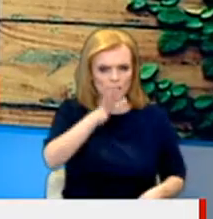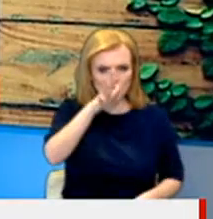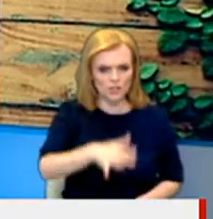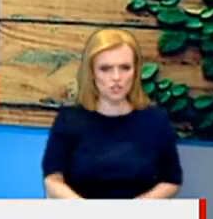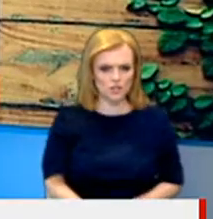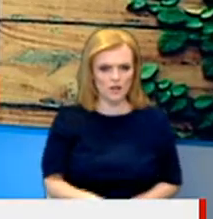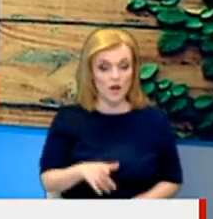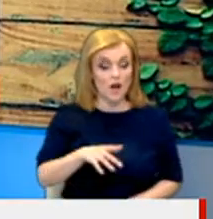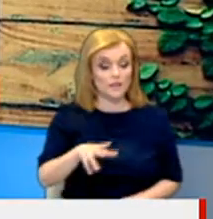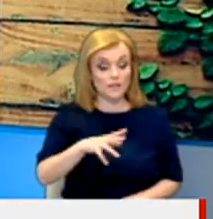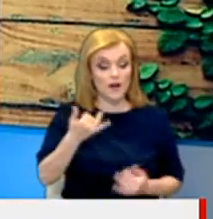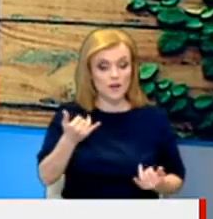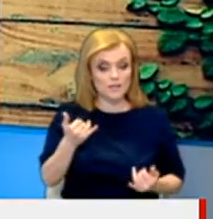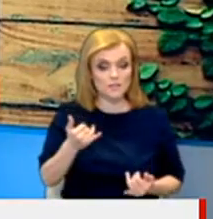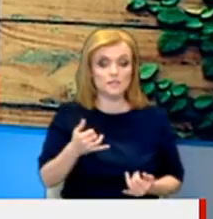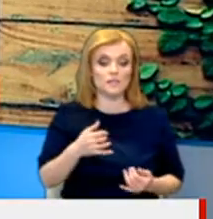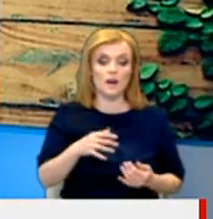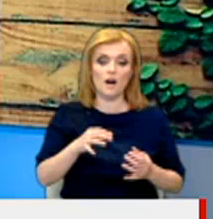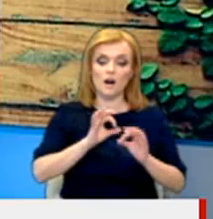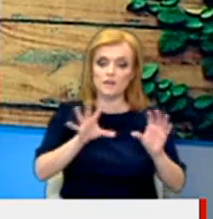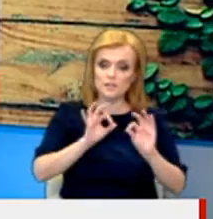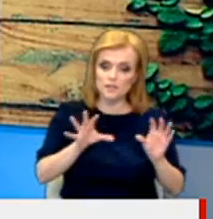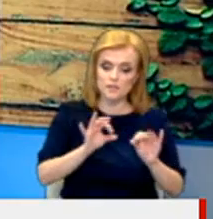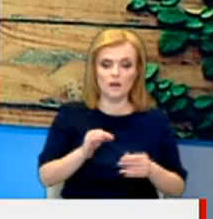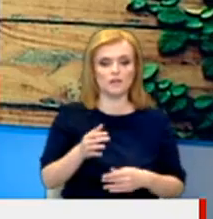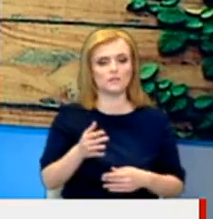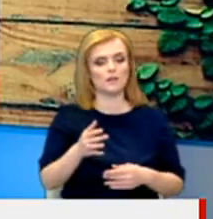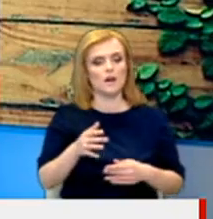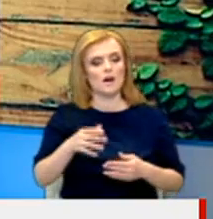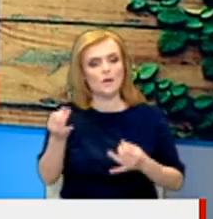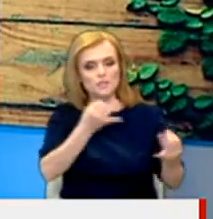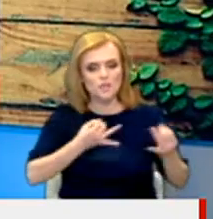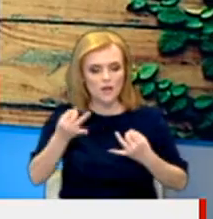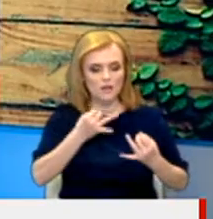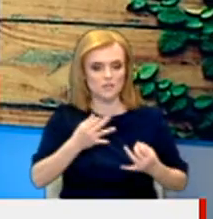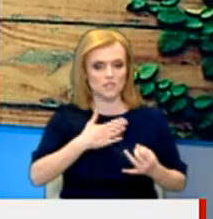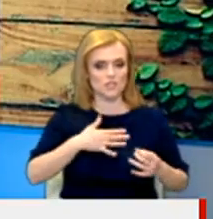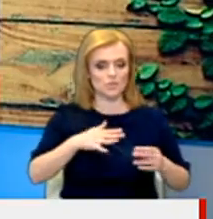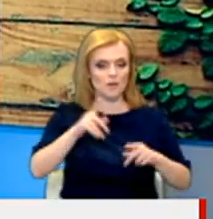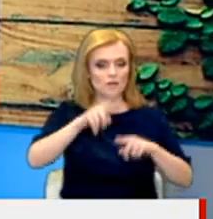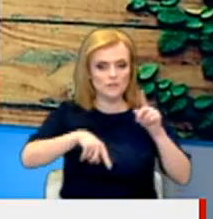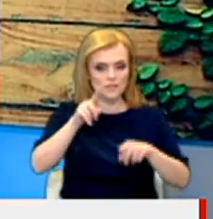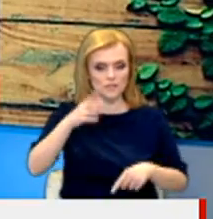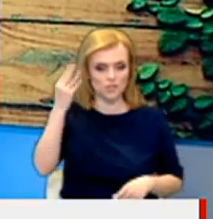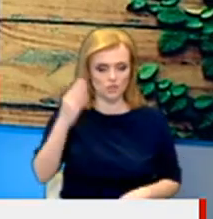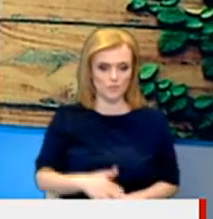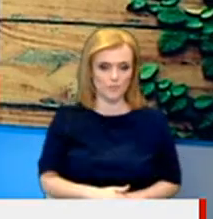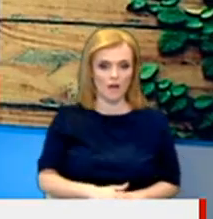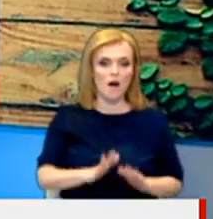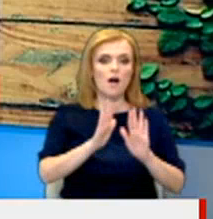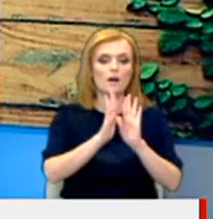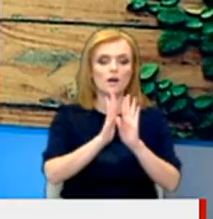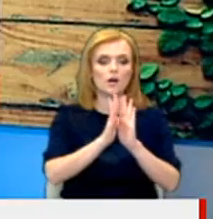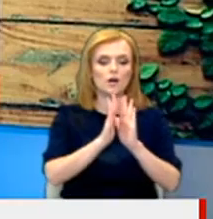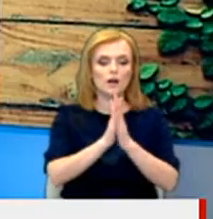ținut o prelegere în fața zeci de părinți de la Chișinău și a învățat cum să valorifice potențialul născut al copiilor. Cartea Copilul tău este un